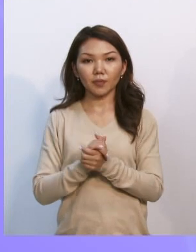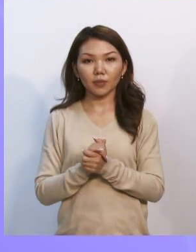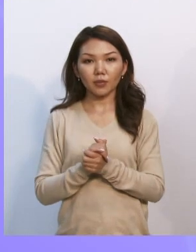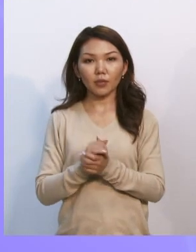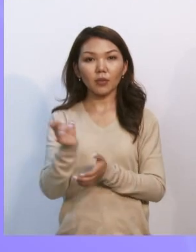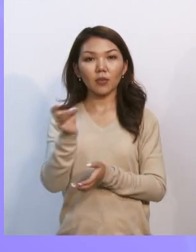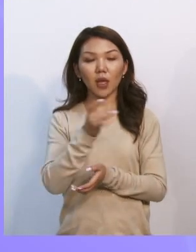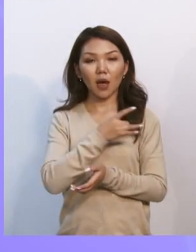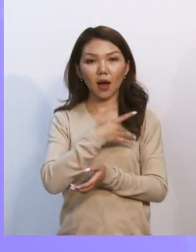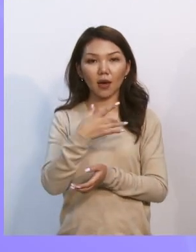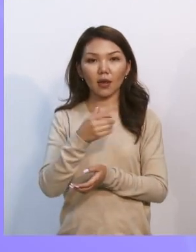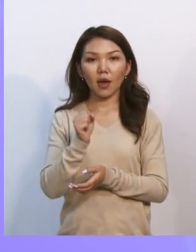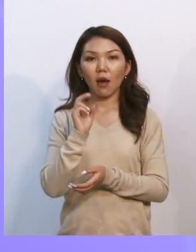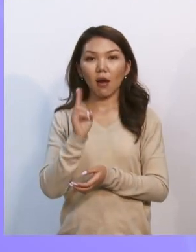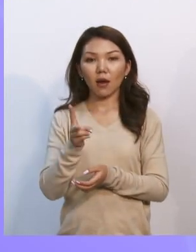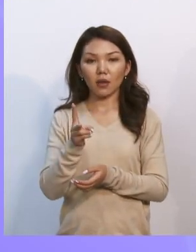Ак кой.